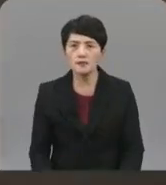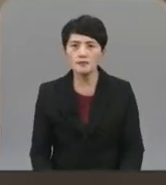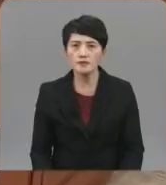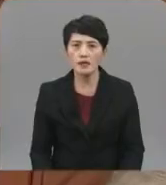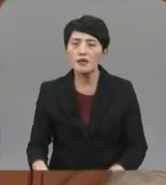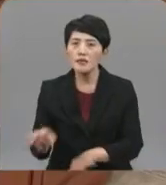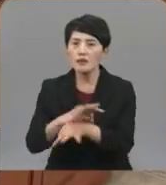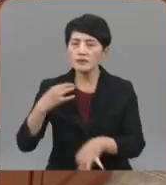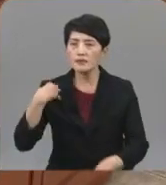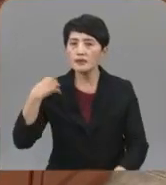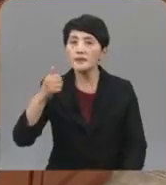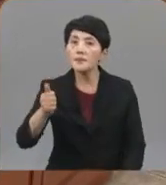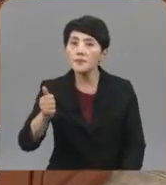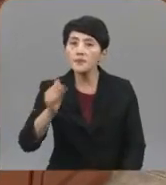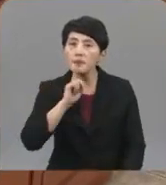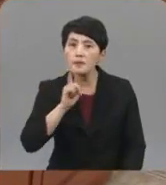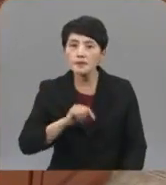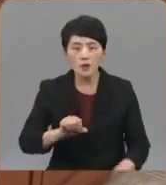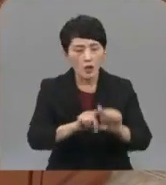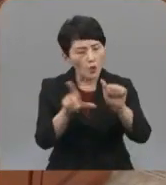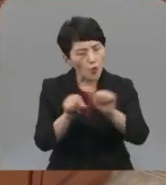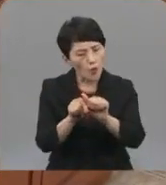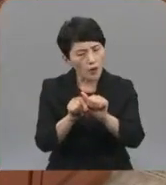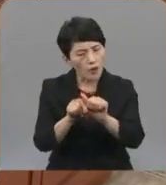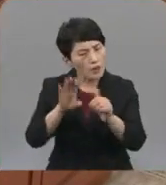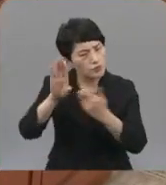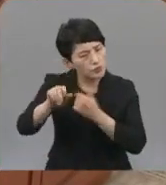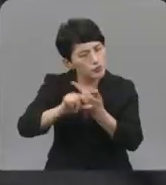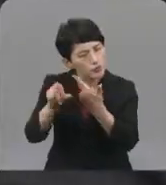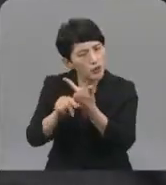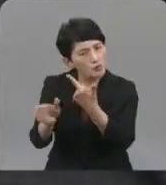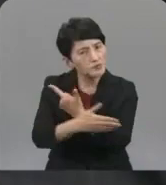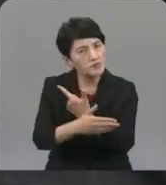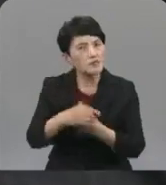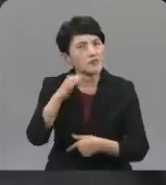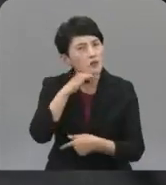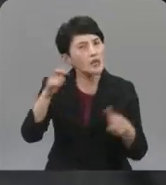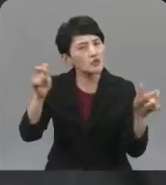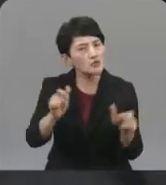367.47亿美元，减少15.3%，贸易逆差为